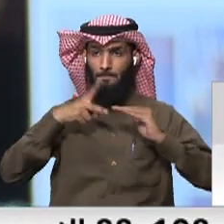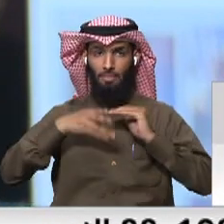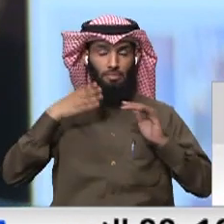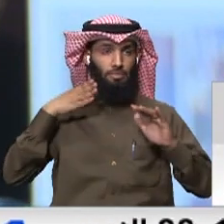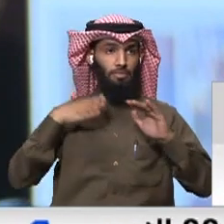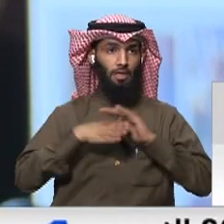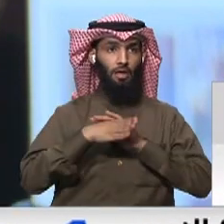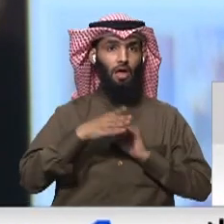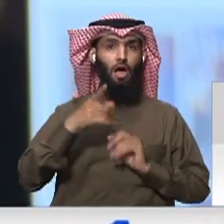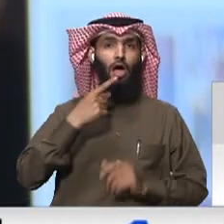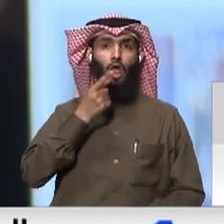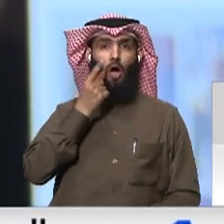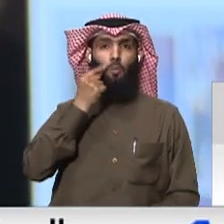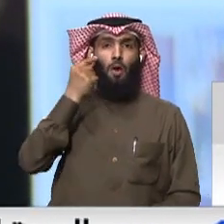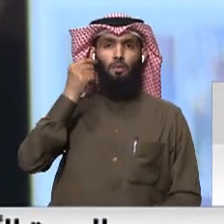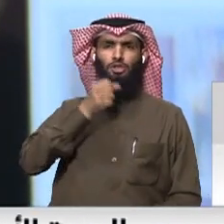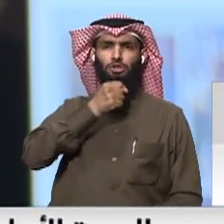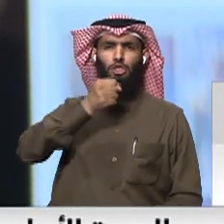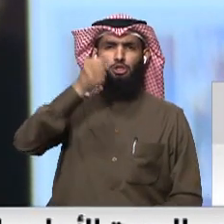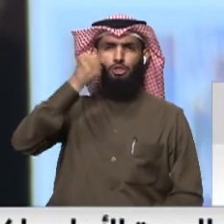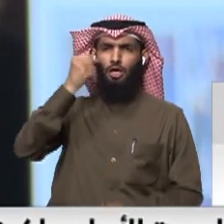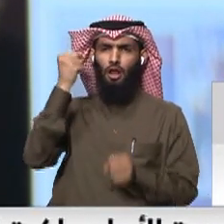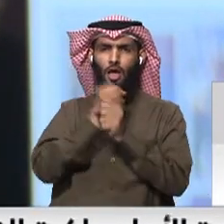مهن آبائنا وأجدادنا